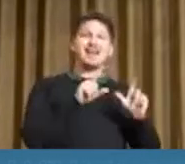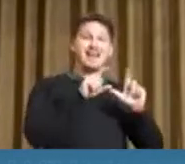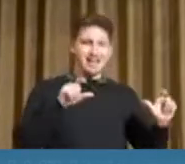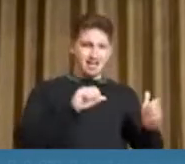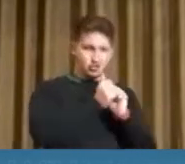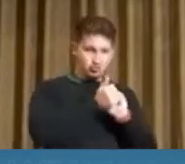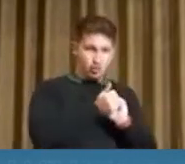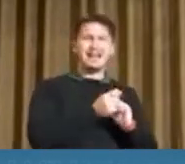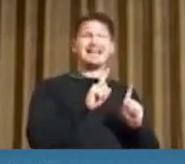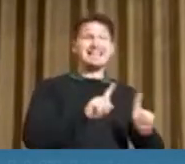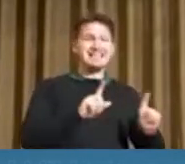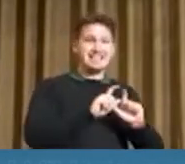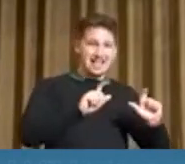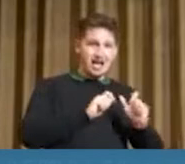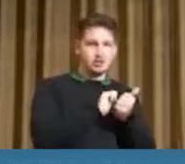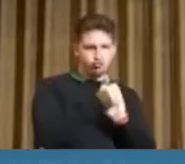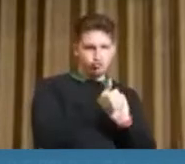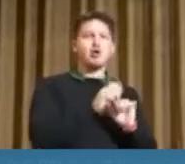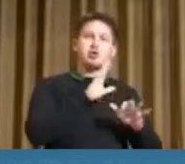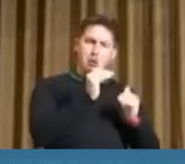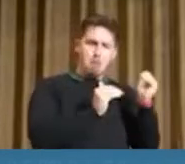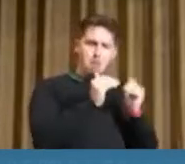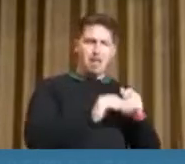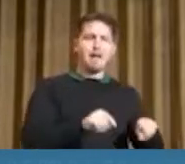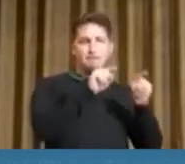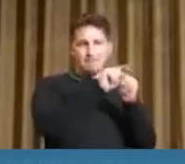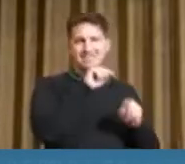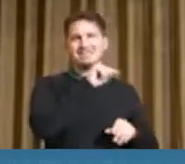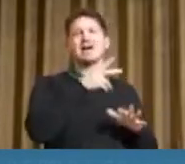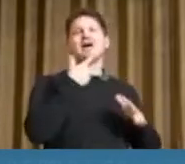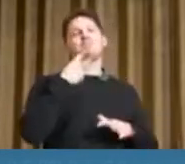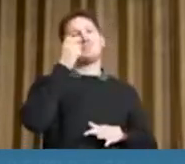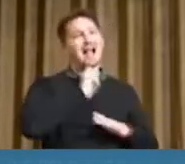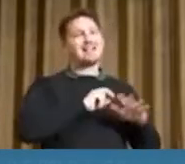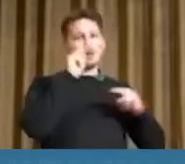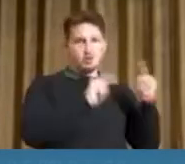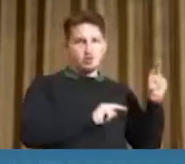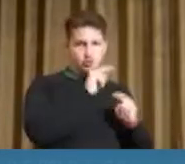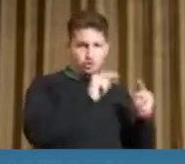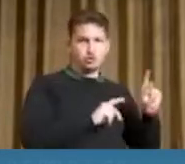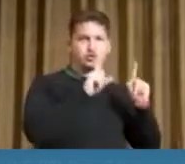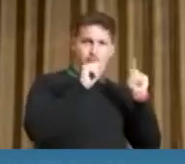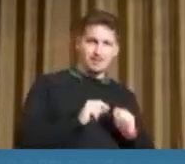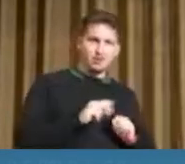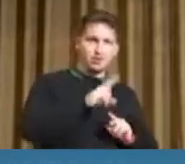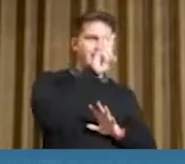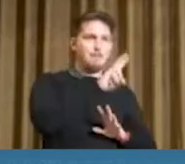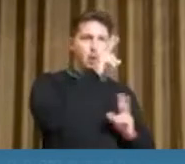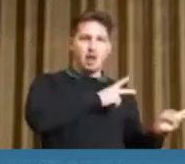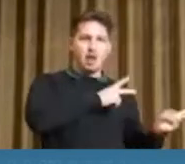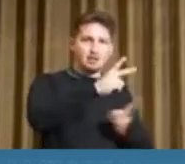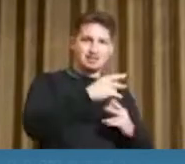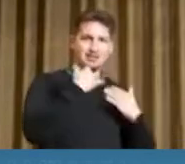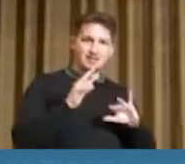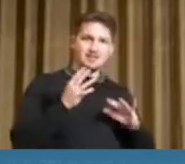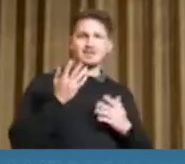vergleichbaren Verhältnis. Das sieht man hier schon mal so ein bisschen einen Unterschied im Alter, der Zutritt zu den Ambulanzen ist